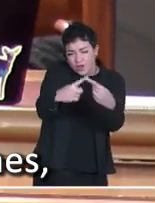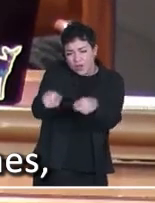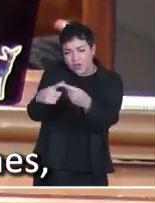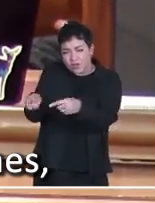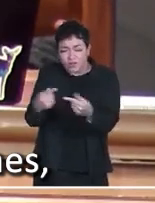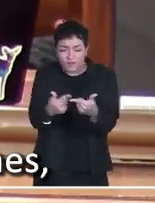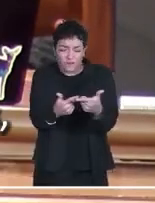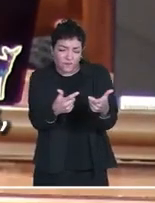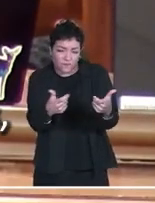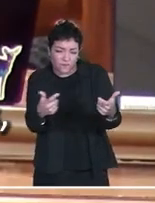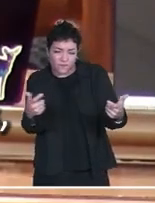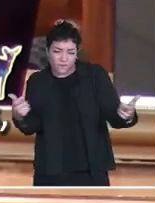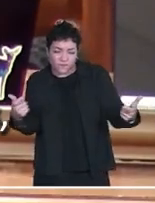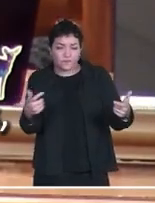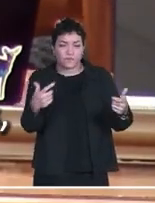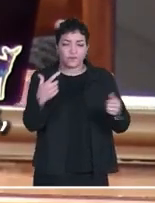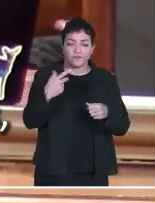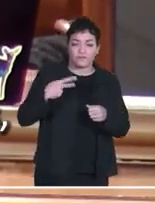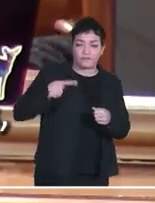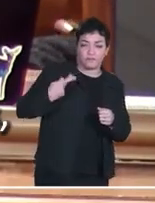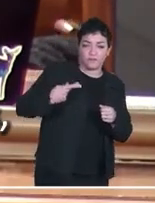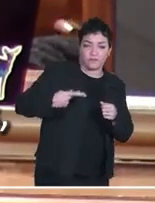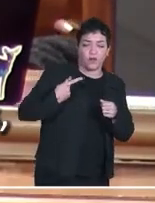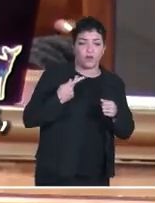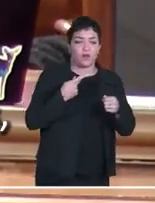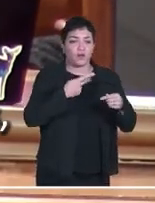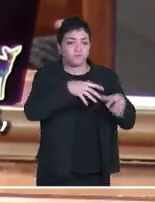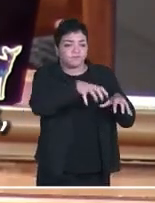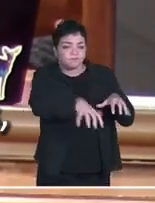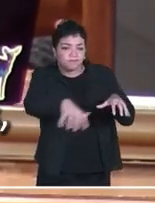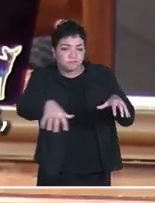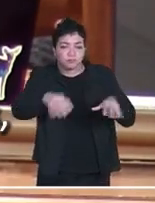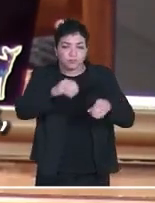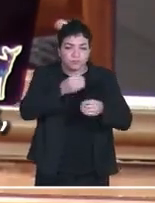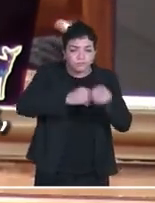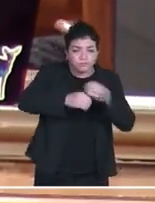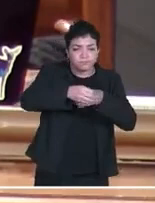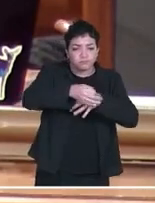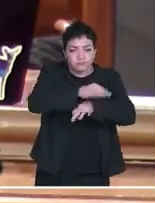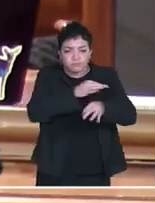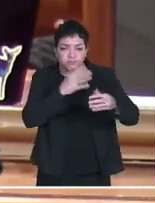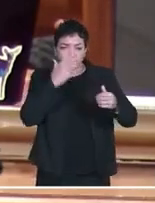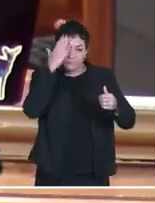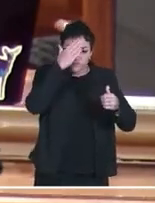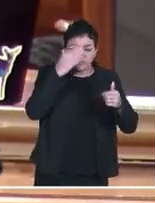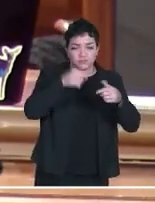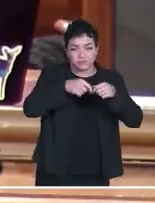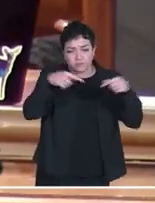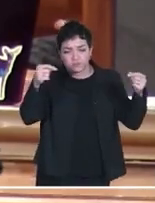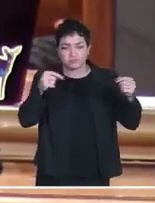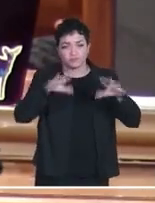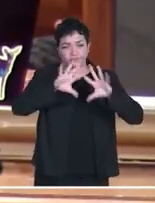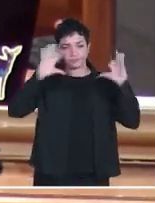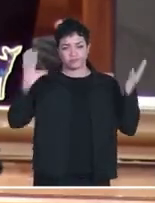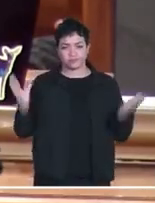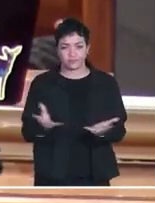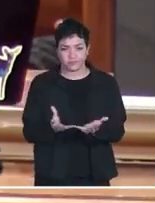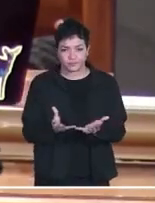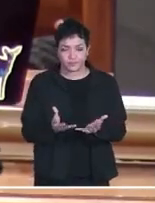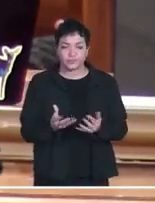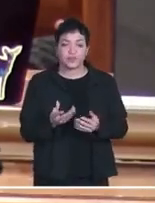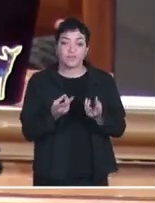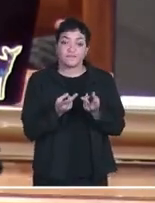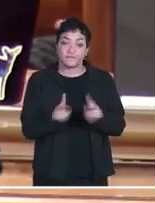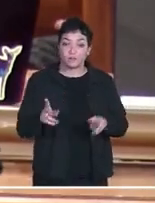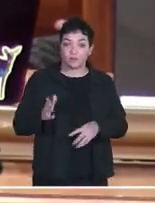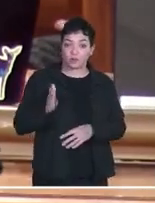des communautés eux-mêmes, des gènes, des écosystèmes, des espèces, des organismes, des individus. Alors, les villes, et la ville de Bordeaux sur certains